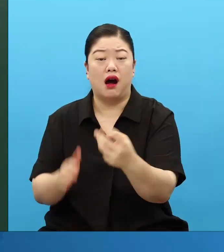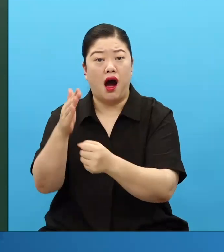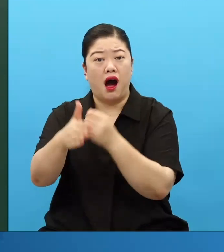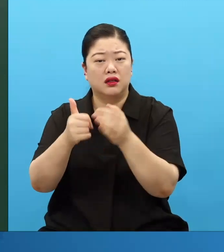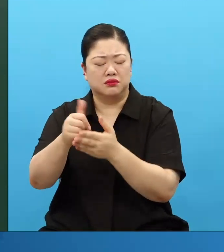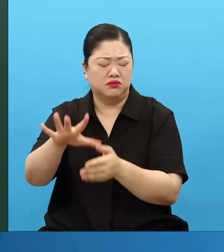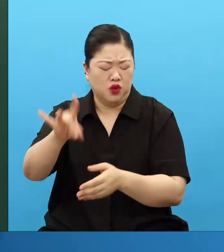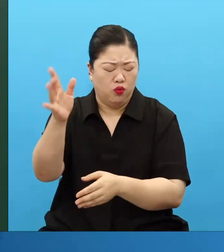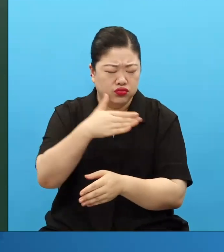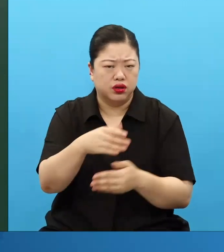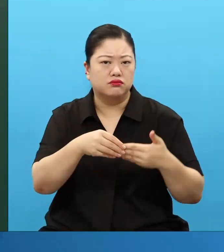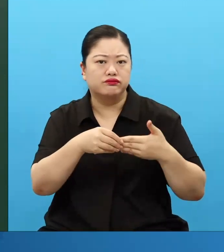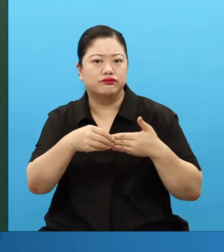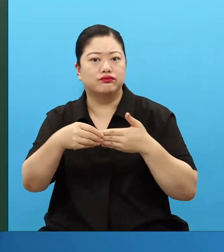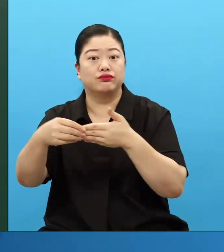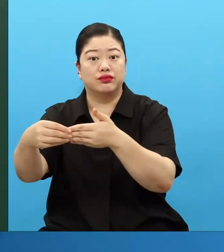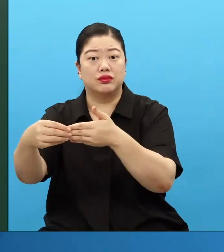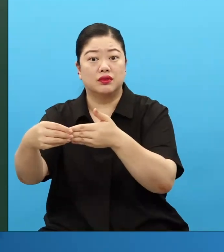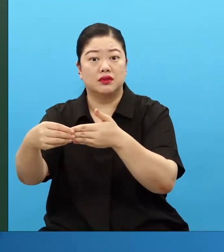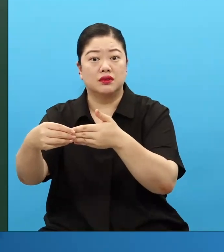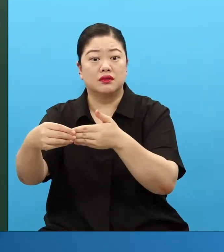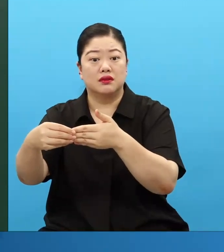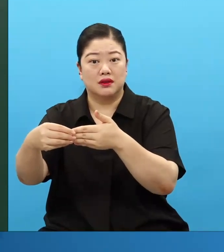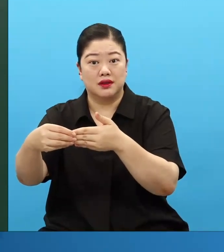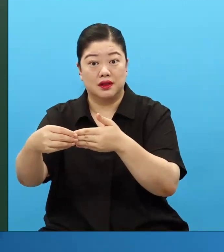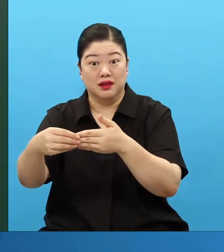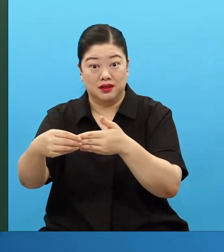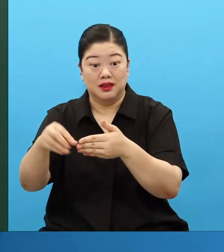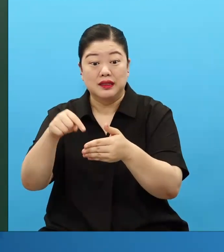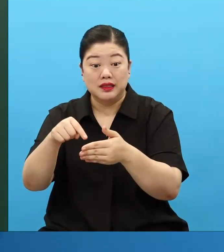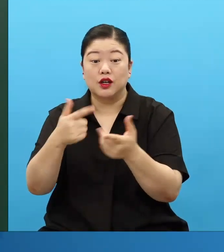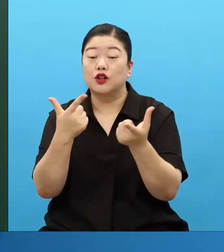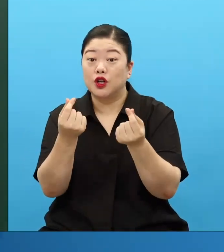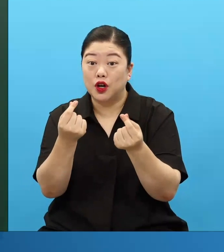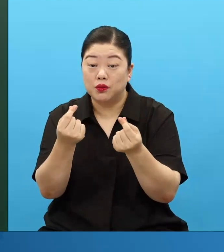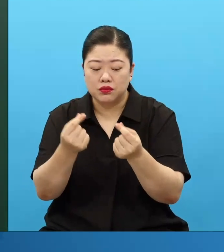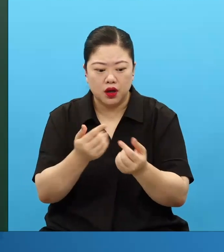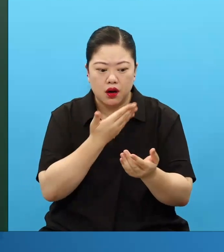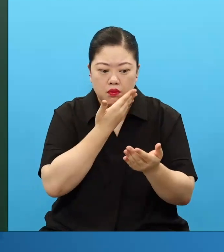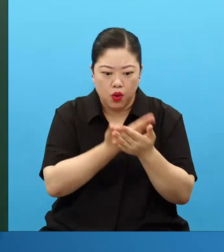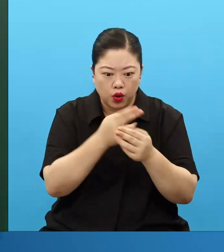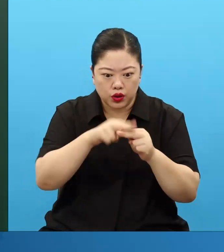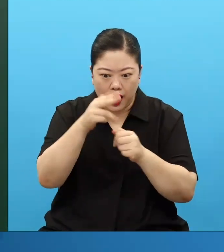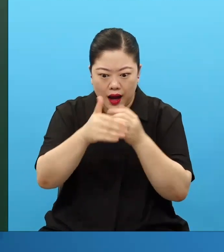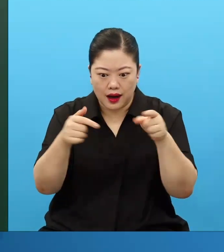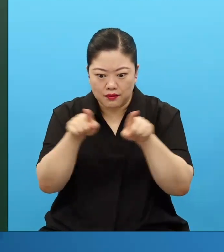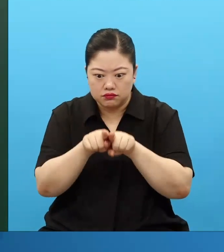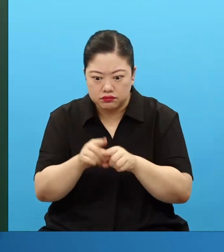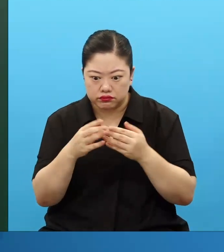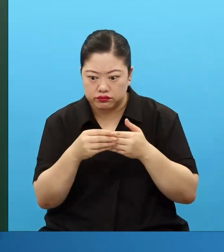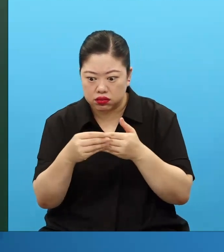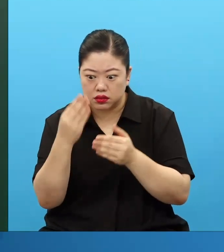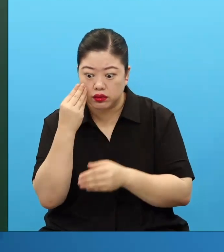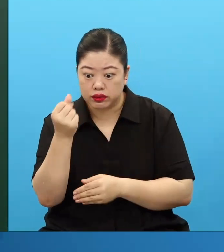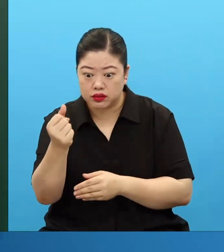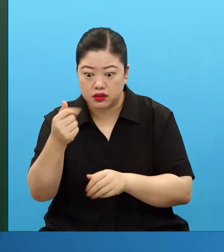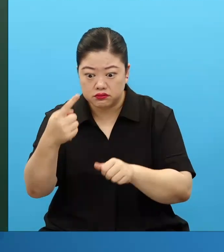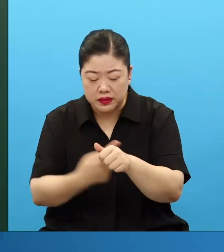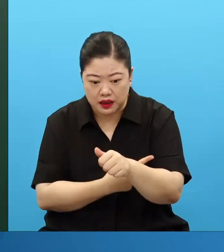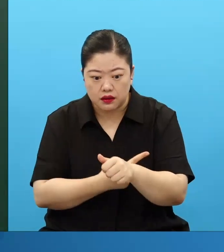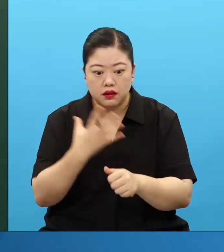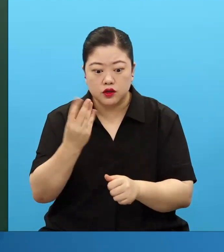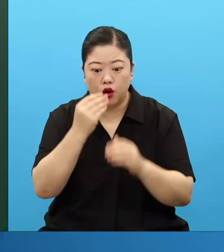네필림들이요. 네필림 이게 완전히 산업화시키. But while we were like this, the Nephilim have completely commercialized this.